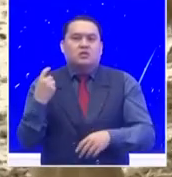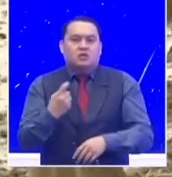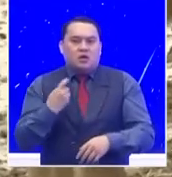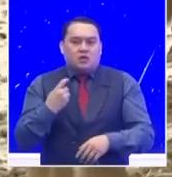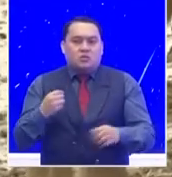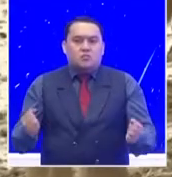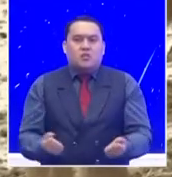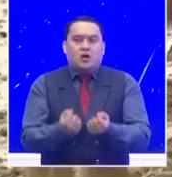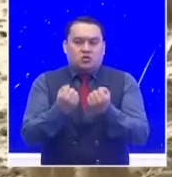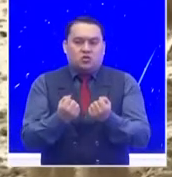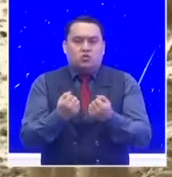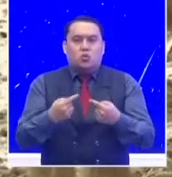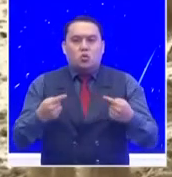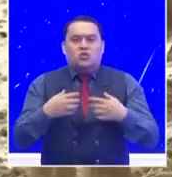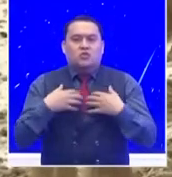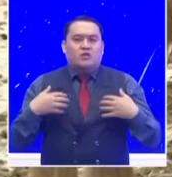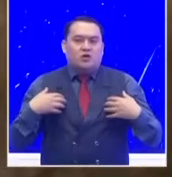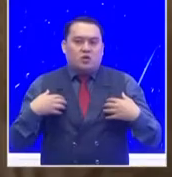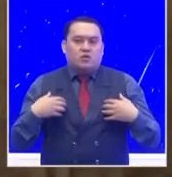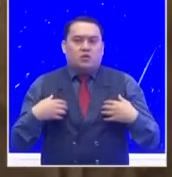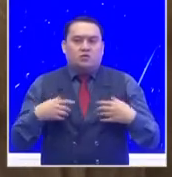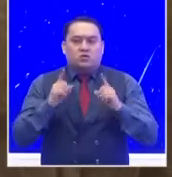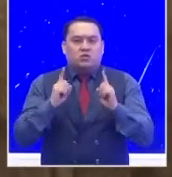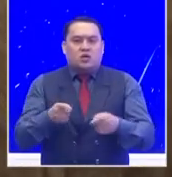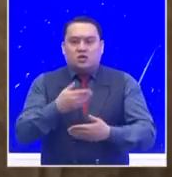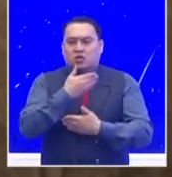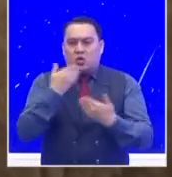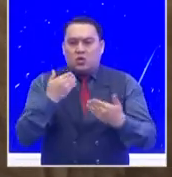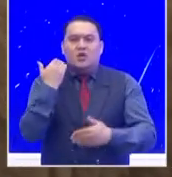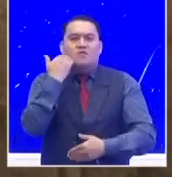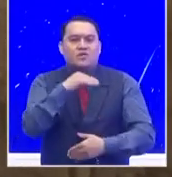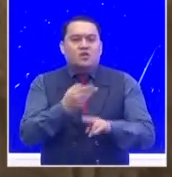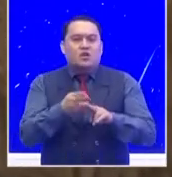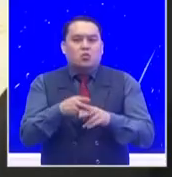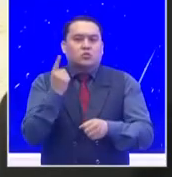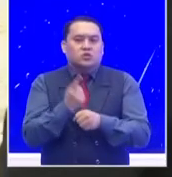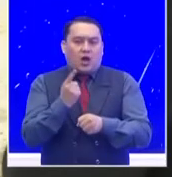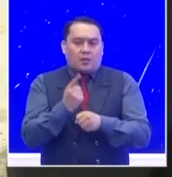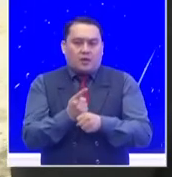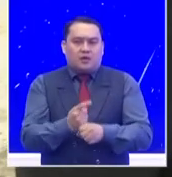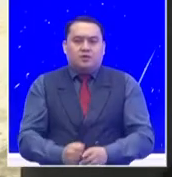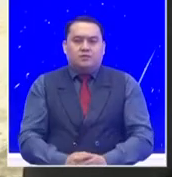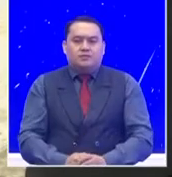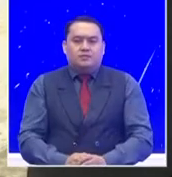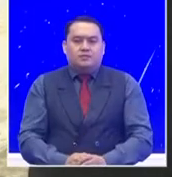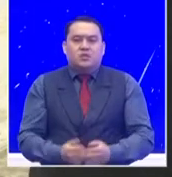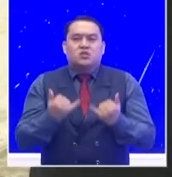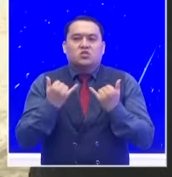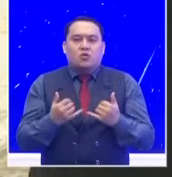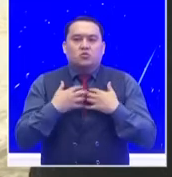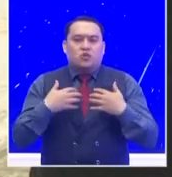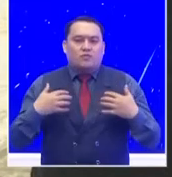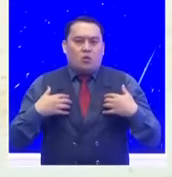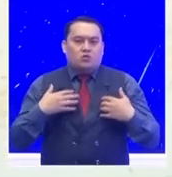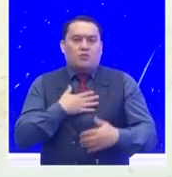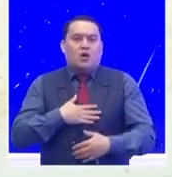одни поддерживают, другие животноводы не совсем согласны. Эффективность такого запрета покажет время. Сейчас животноводов